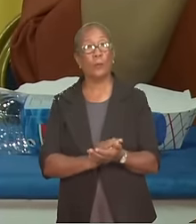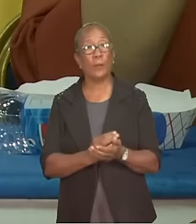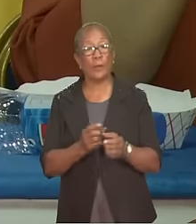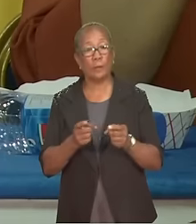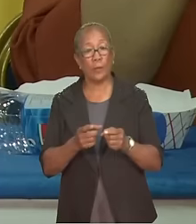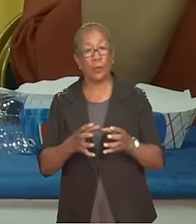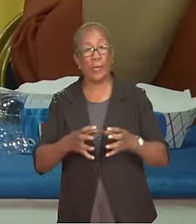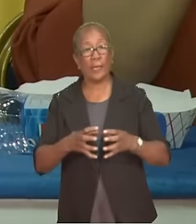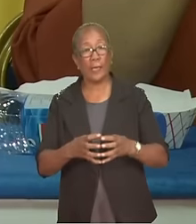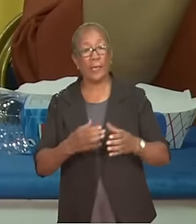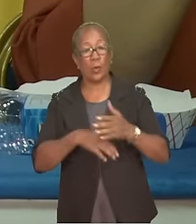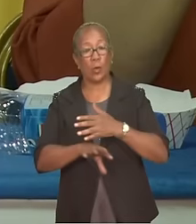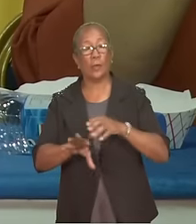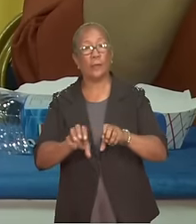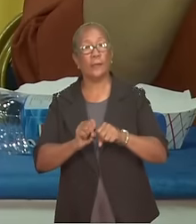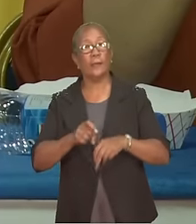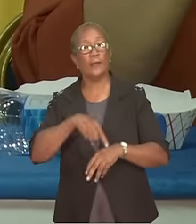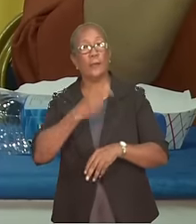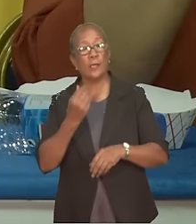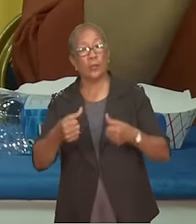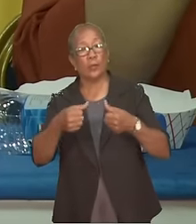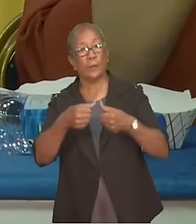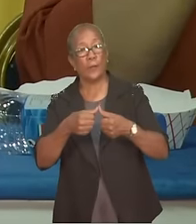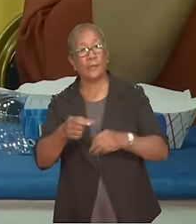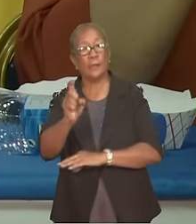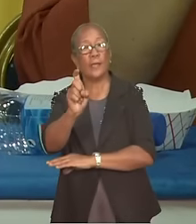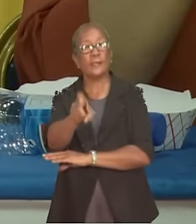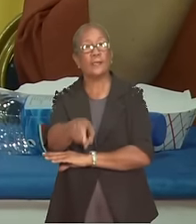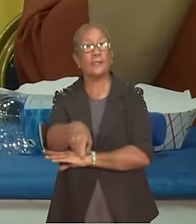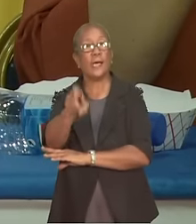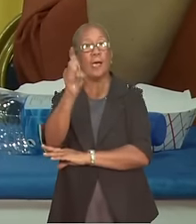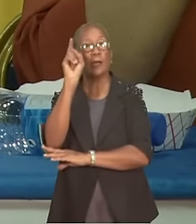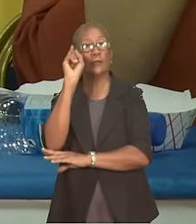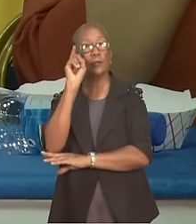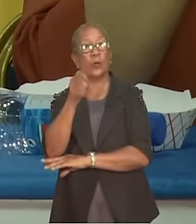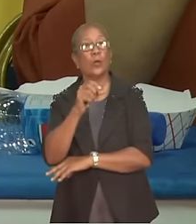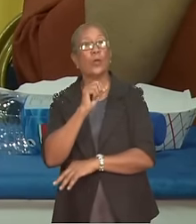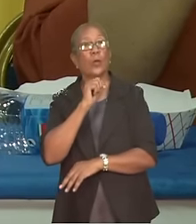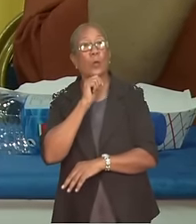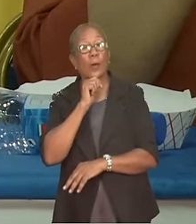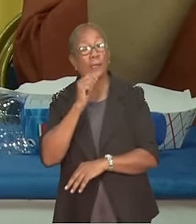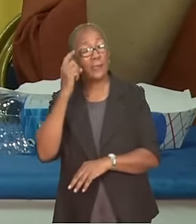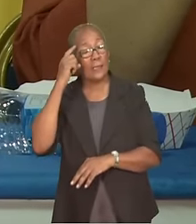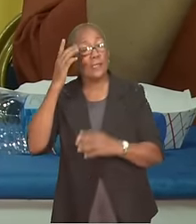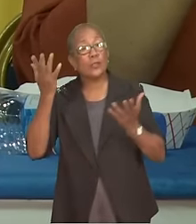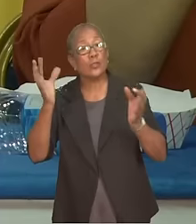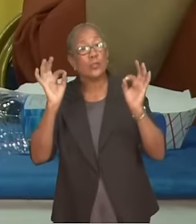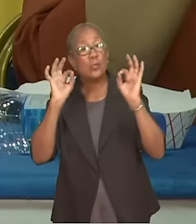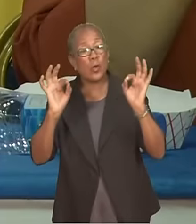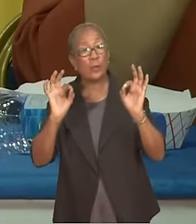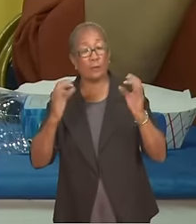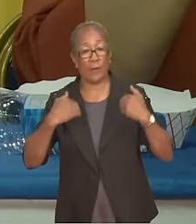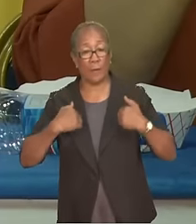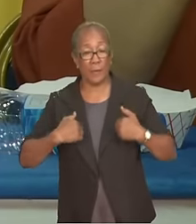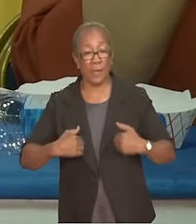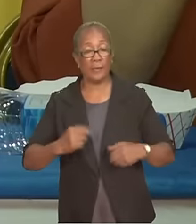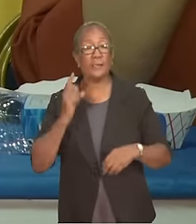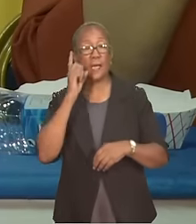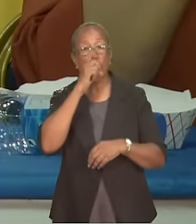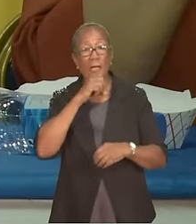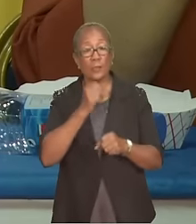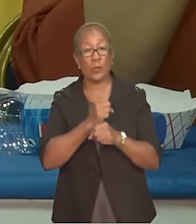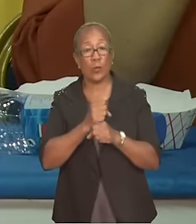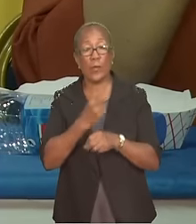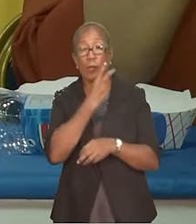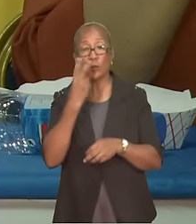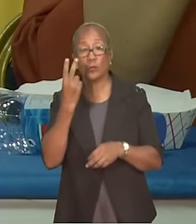ondernemingen die meer zouden passen bij een staatsolie. Dus wat is het realisme van mensen als ze werk zoeken en met wat